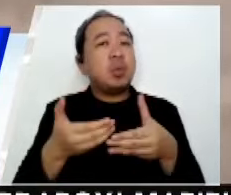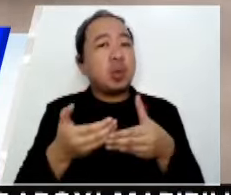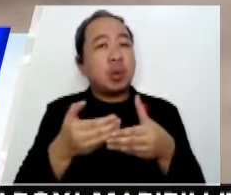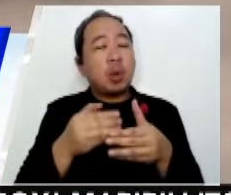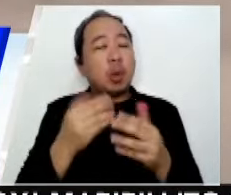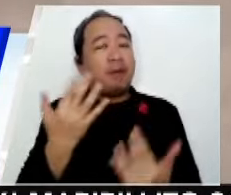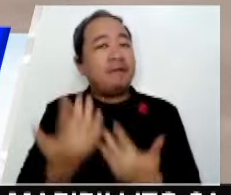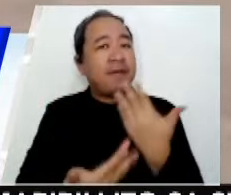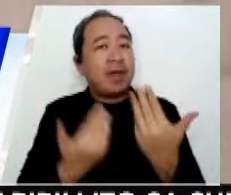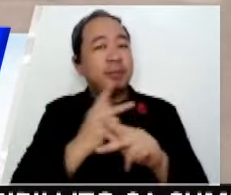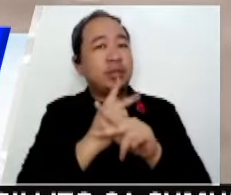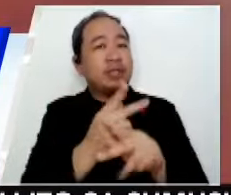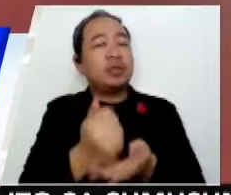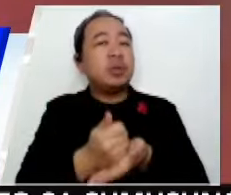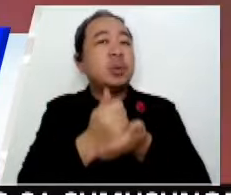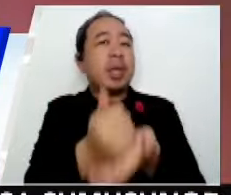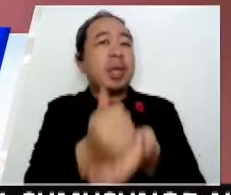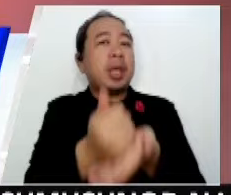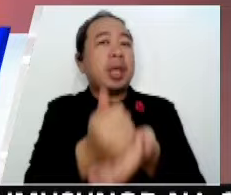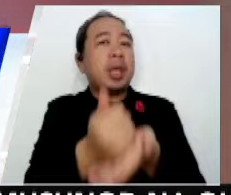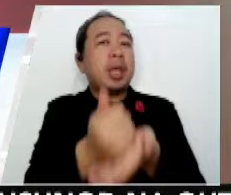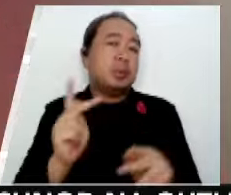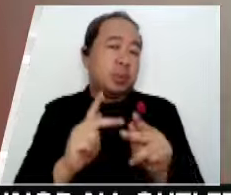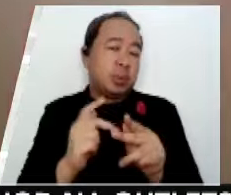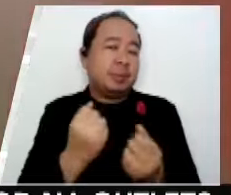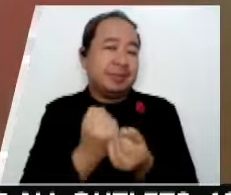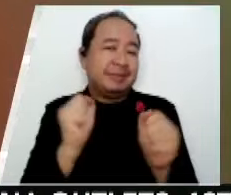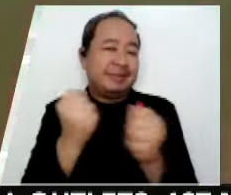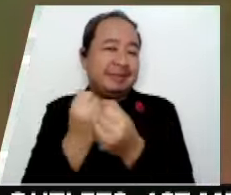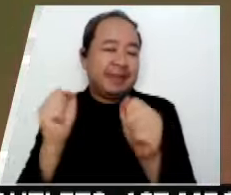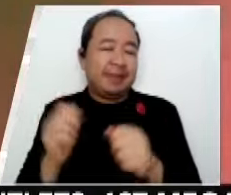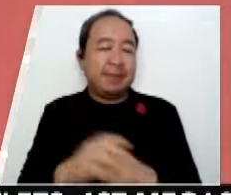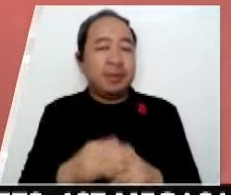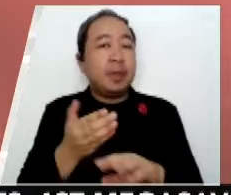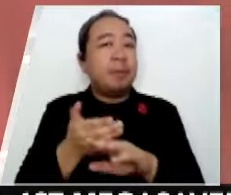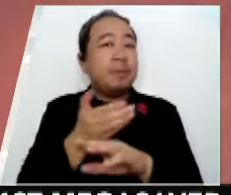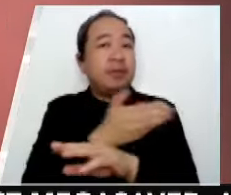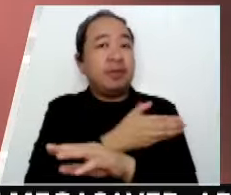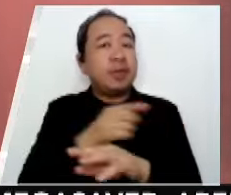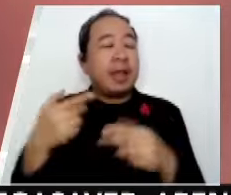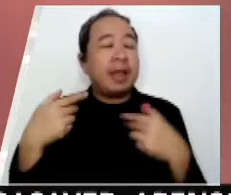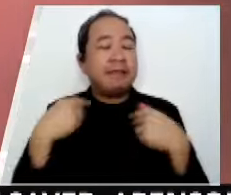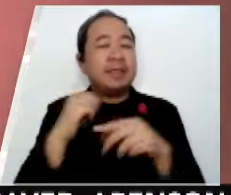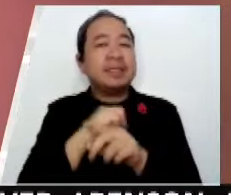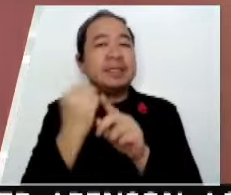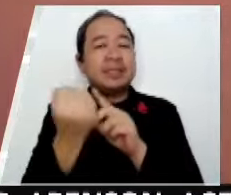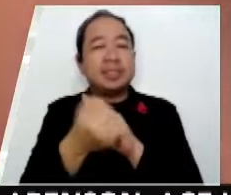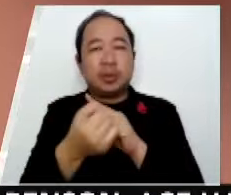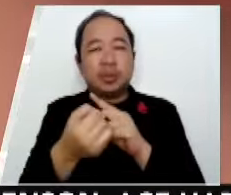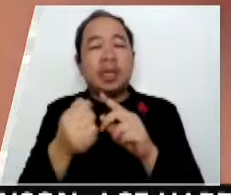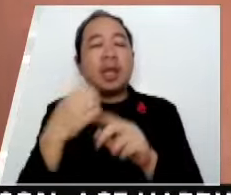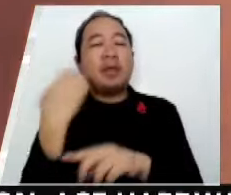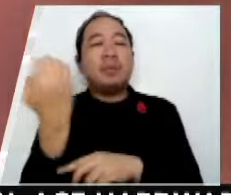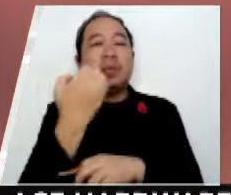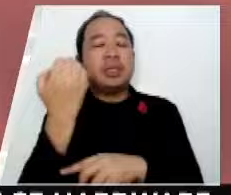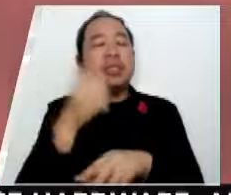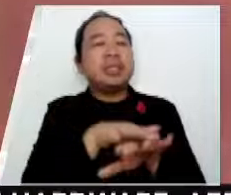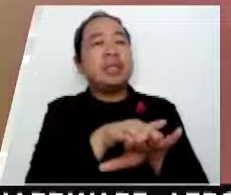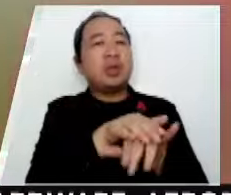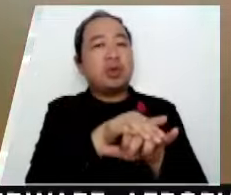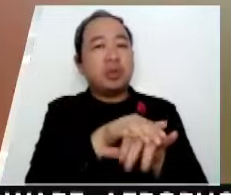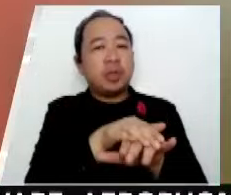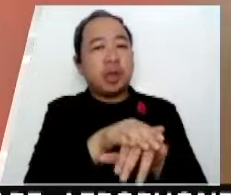baha. Bago nito ay nadeklara na rin ng state of calamity sa Pinamalayan, Oriental Mindoro, Kabakan,